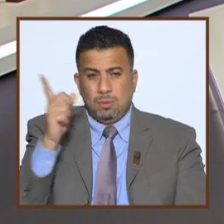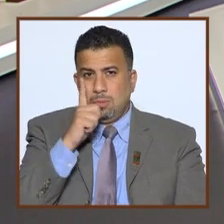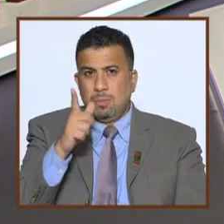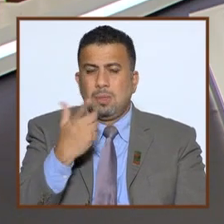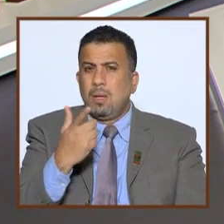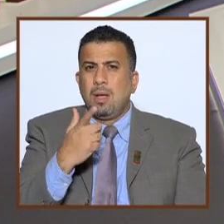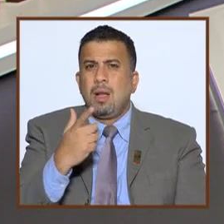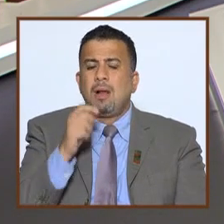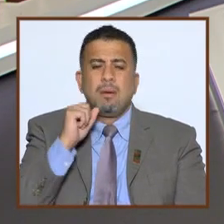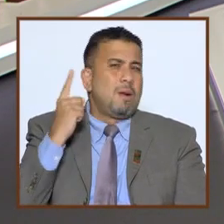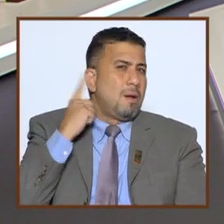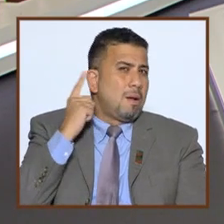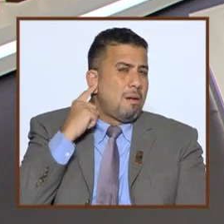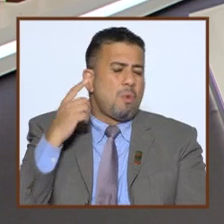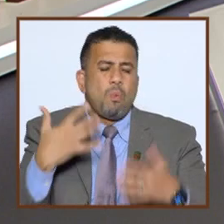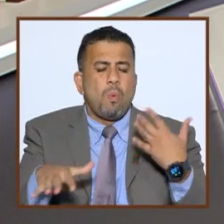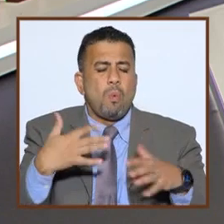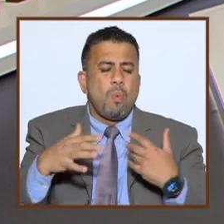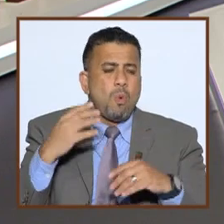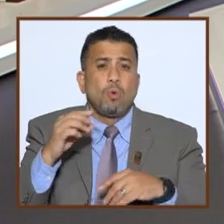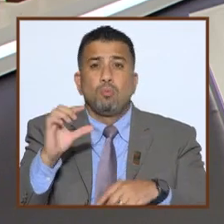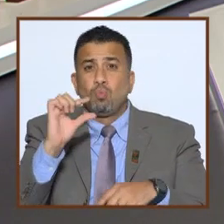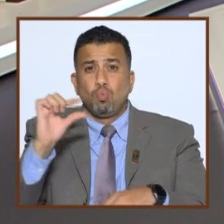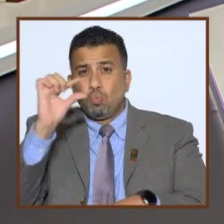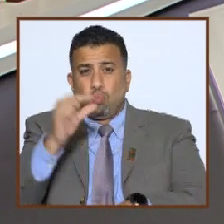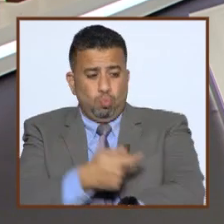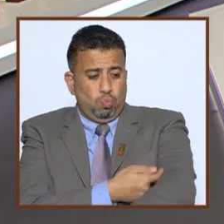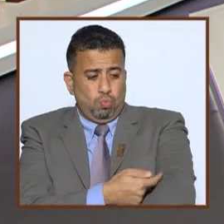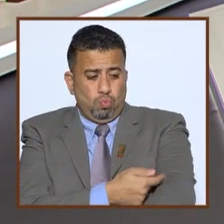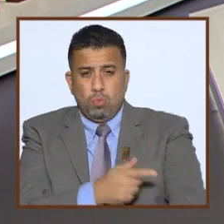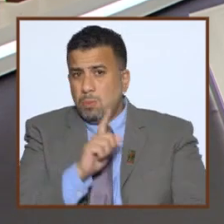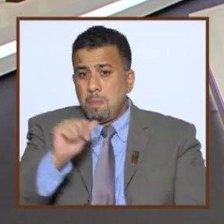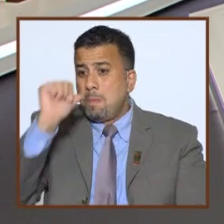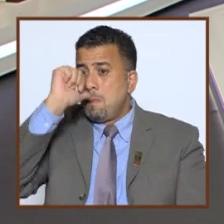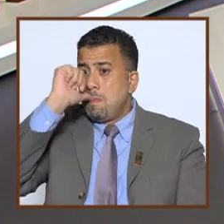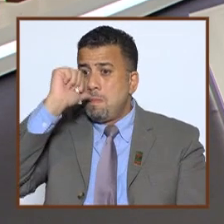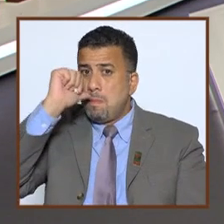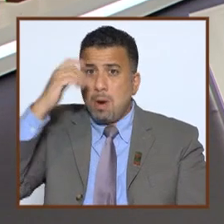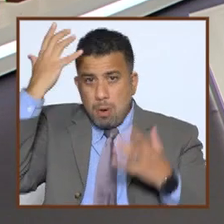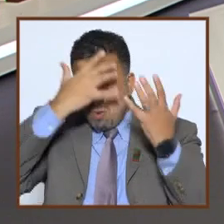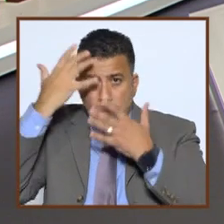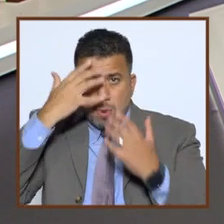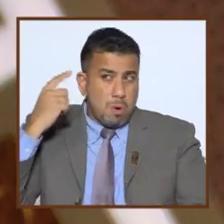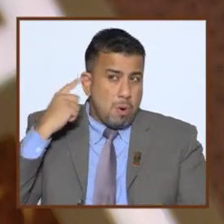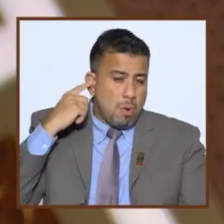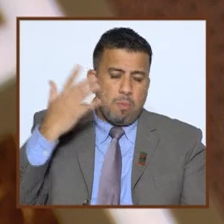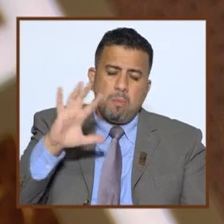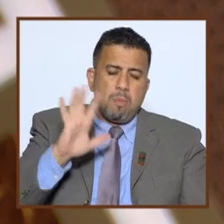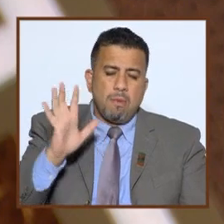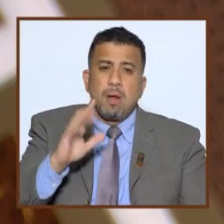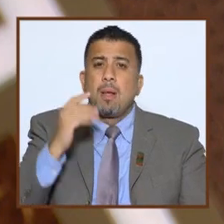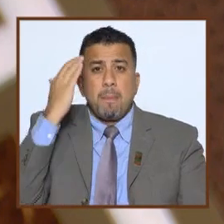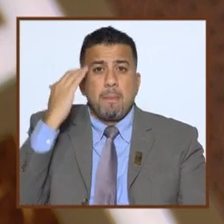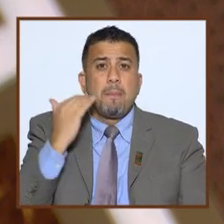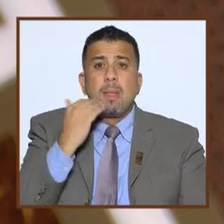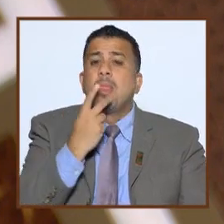التهاب شديد جدا في الاذن والدكتور منعها والطبيب منعها من استعمال الماء الان هي طهرت من الدوره